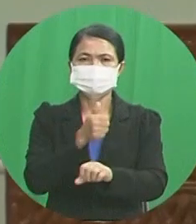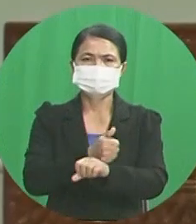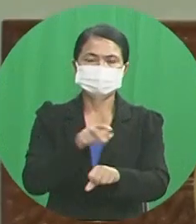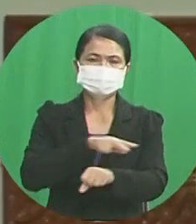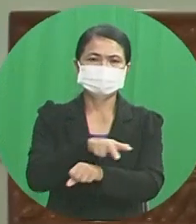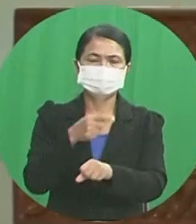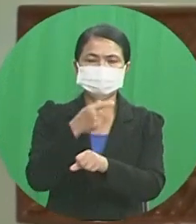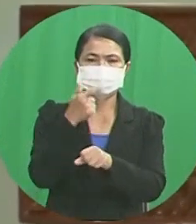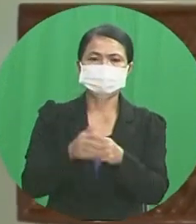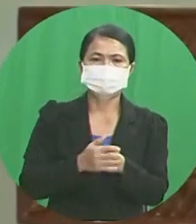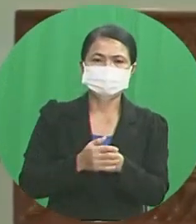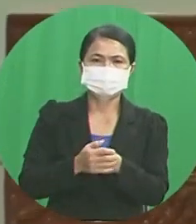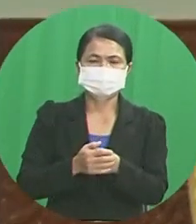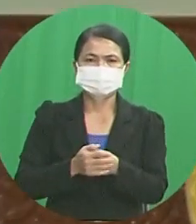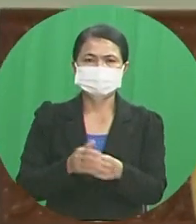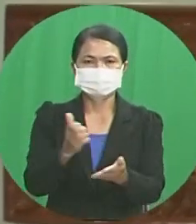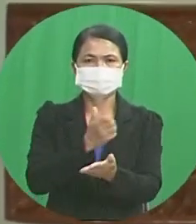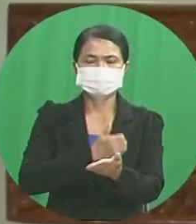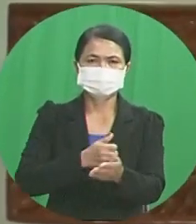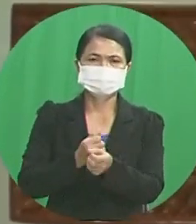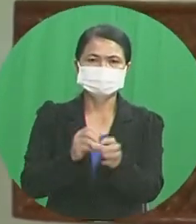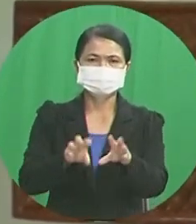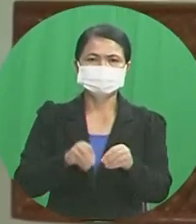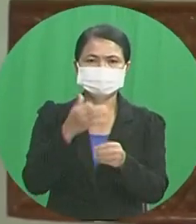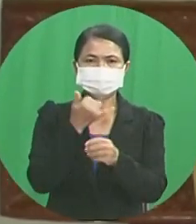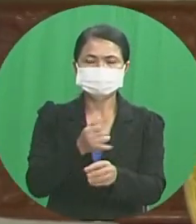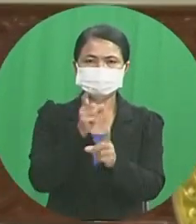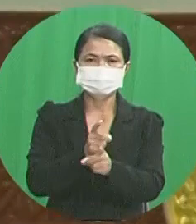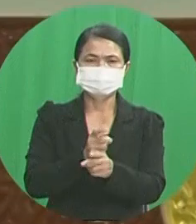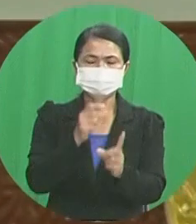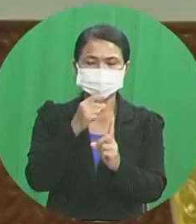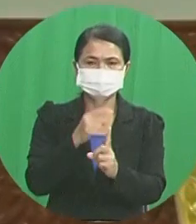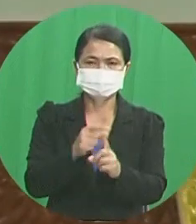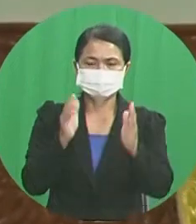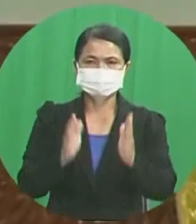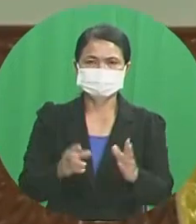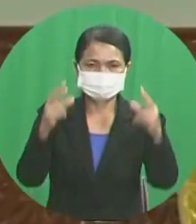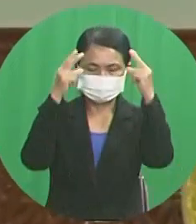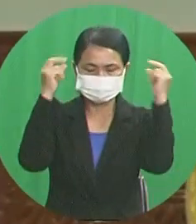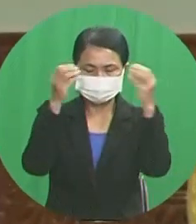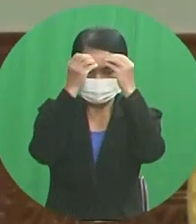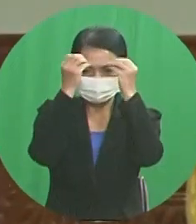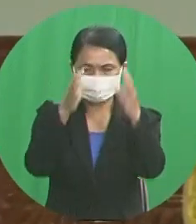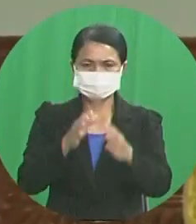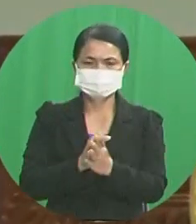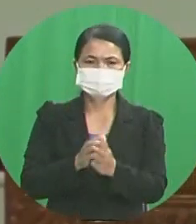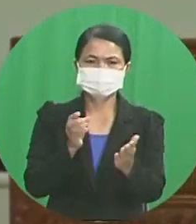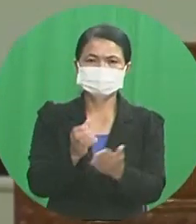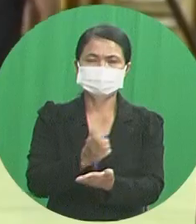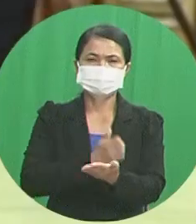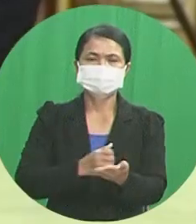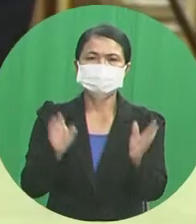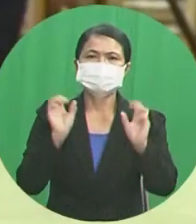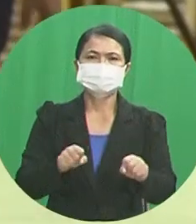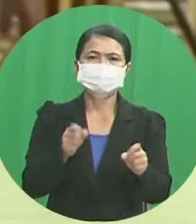ងឃ្មុំបានលើកឡើងថាទូនីតិនិងការទទួលខុសត្រូវរបស់អ្នកនាំពាក្យ និងមន្ត្រីព័ត៌មានគឺជាមុខងារចាំបាច់និ